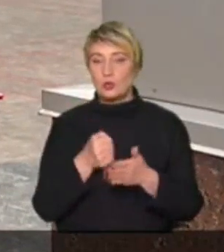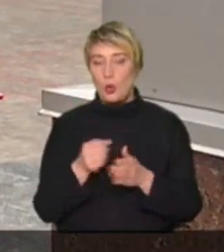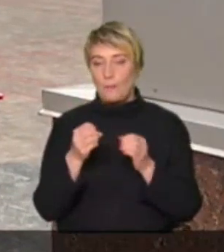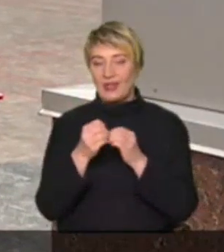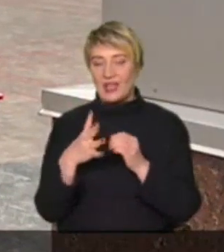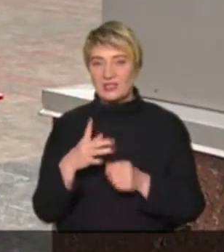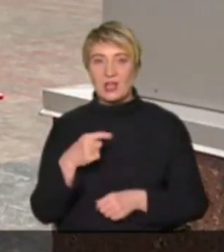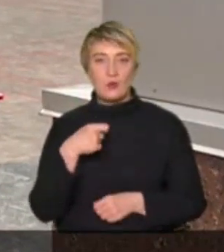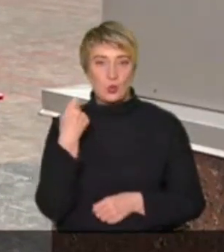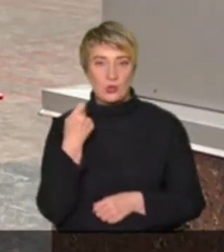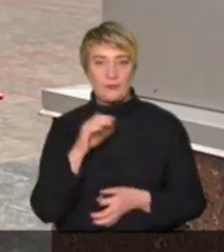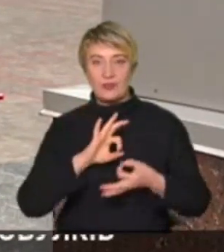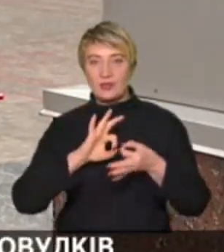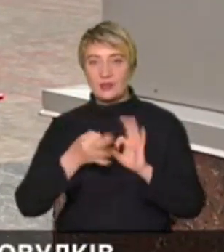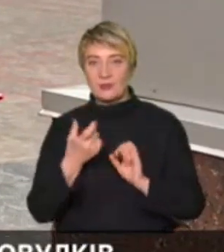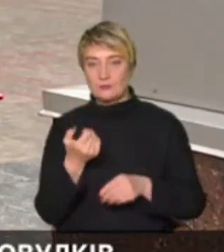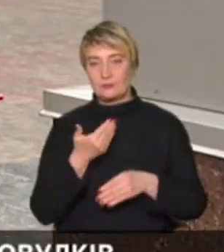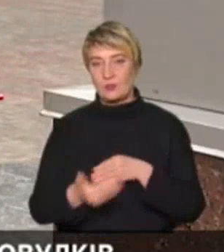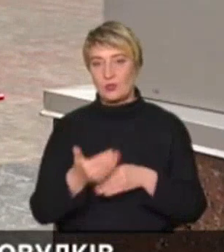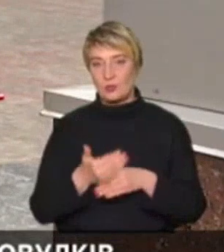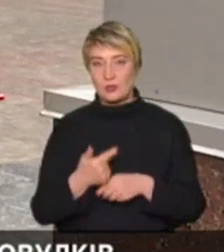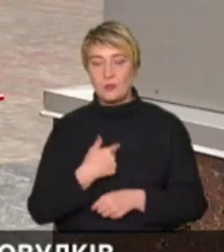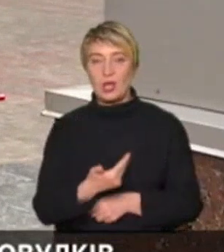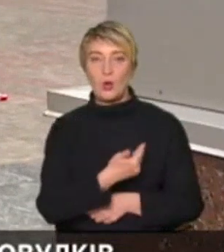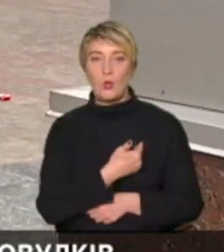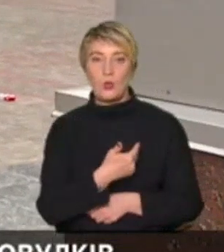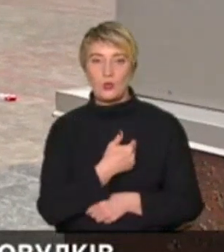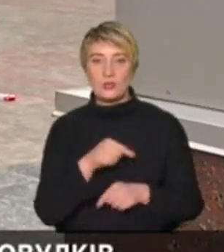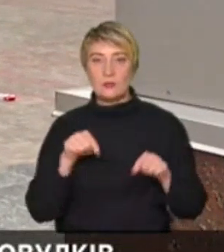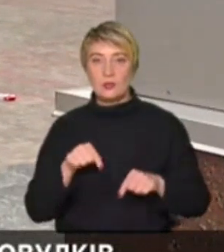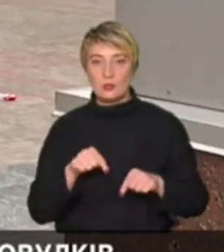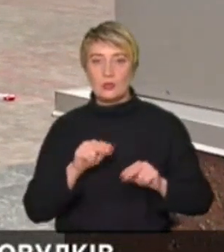років. Ну, і деталі трошки згодом, бо ми хочемо ще тут попрацювати на місці студія.